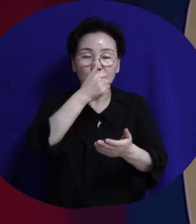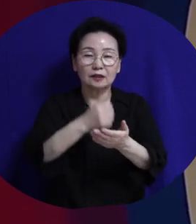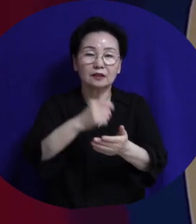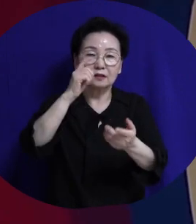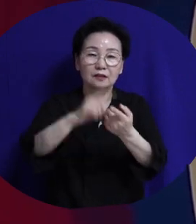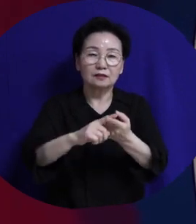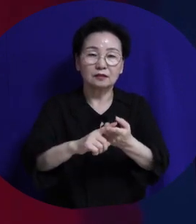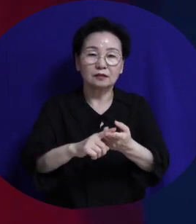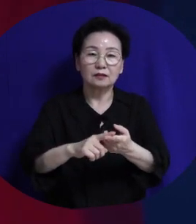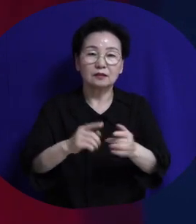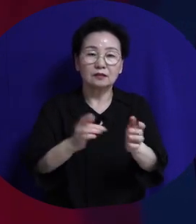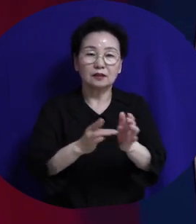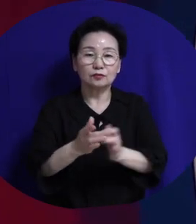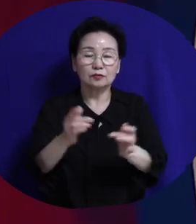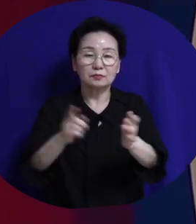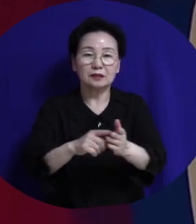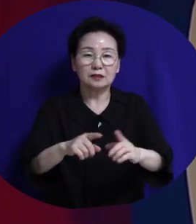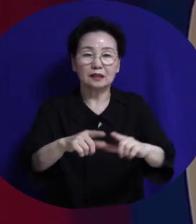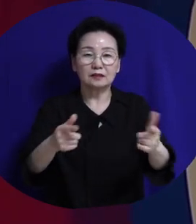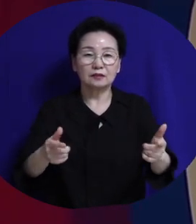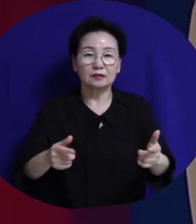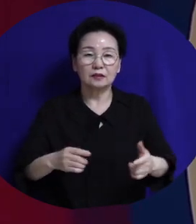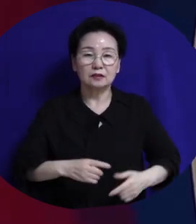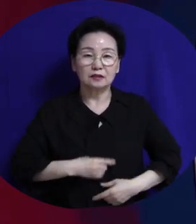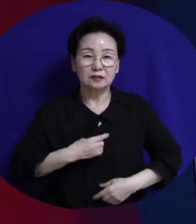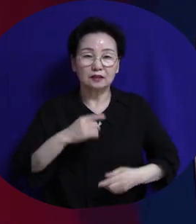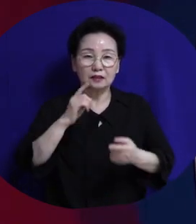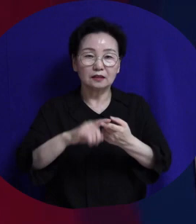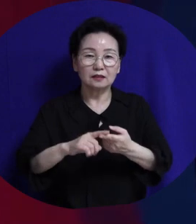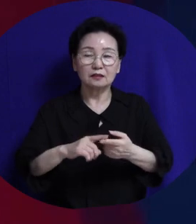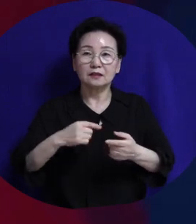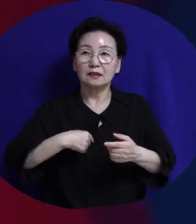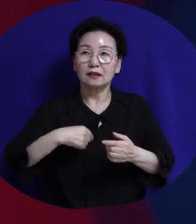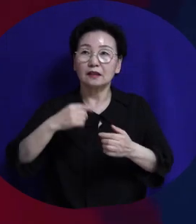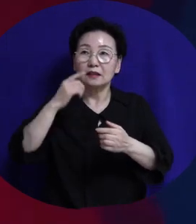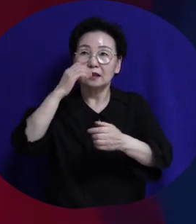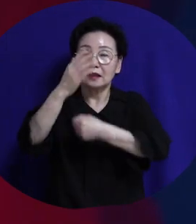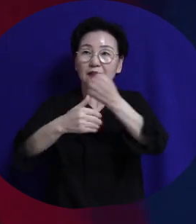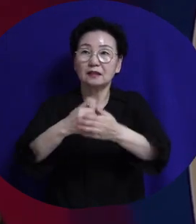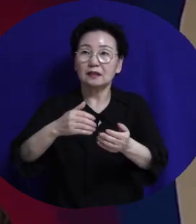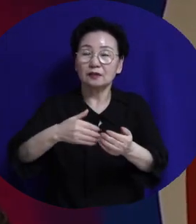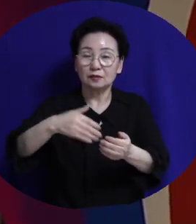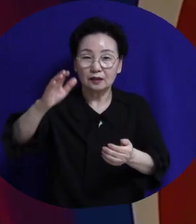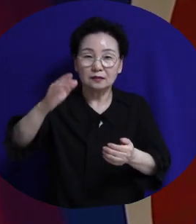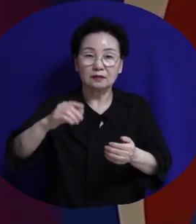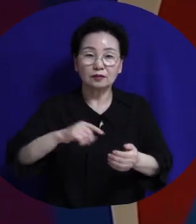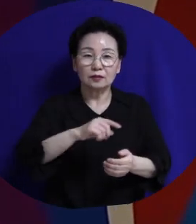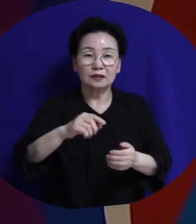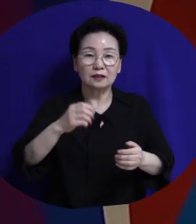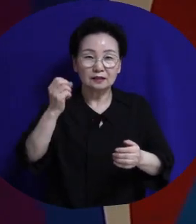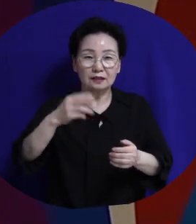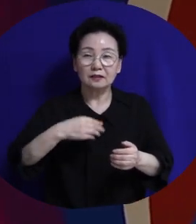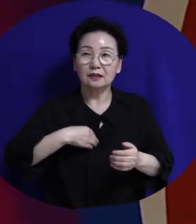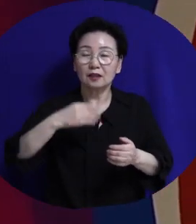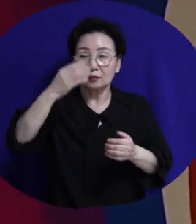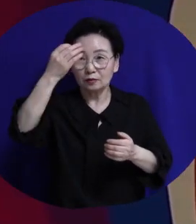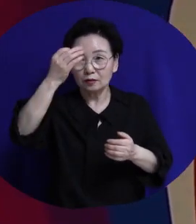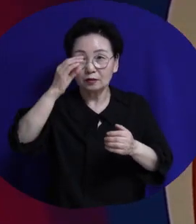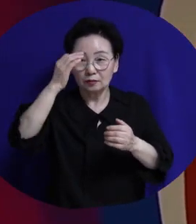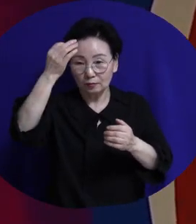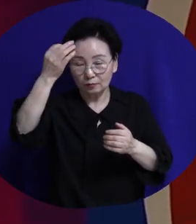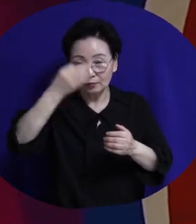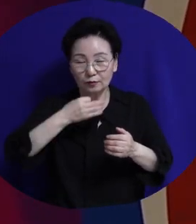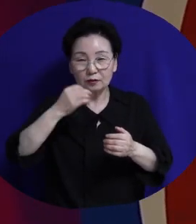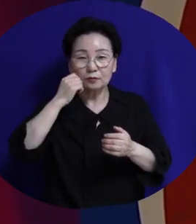나를 믿지 아니하며 의에 대하라 하면 내가 아버지께로 가니 너희가 다시 나를 보지 못하며 심판에 대하라